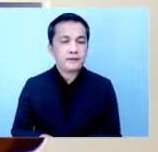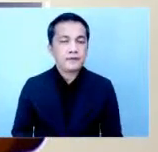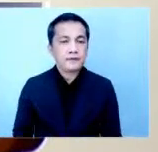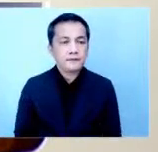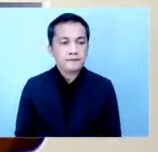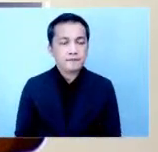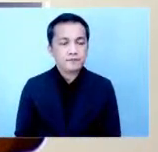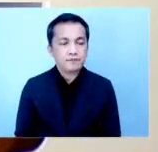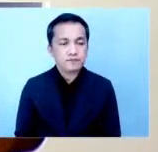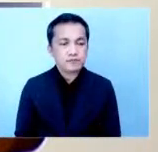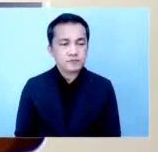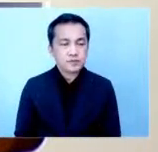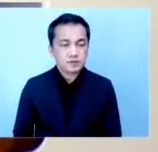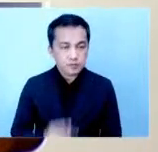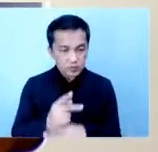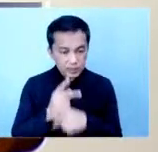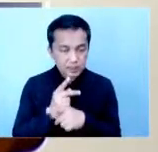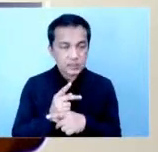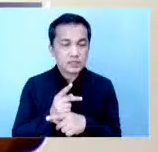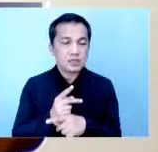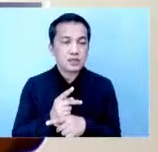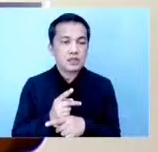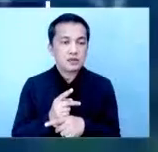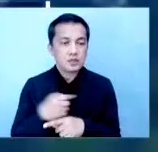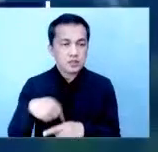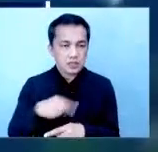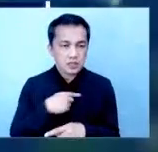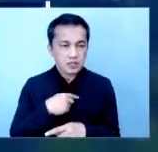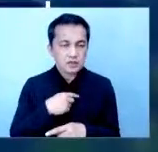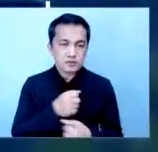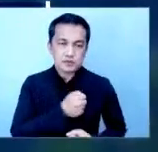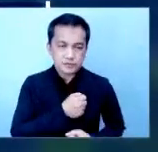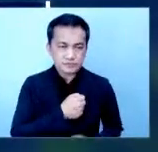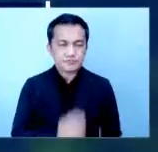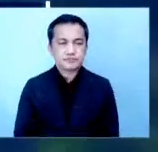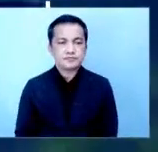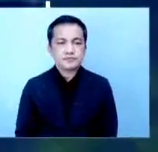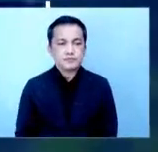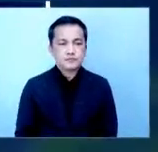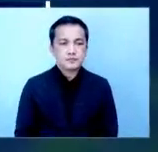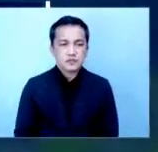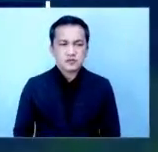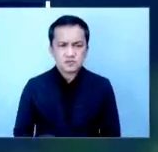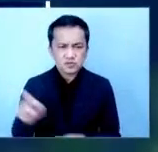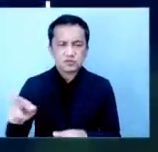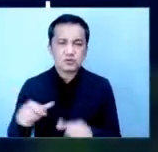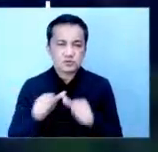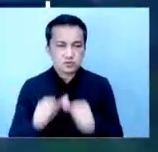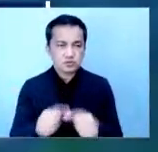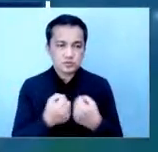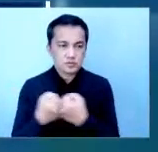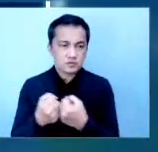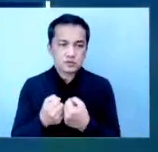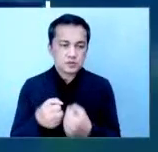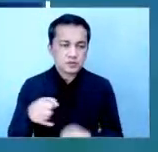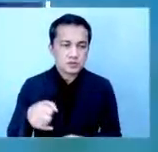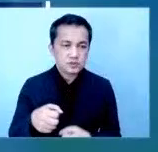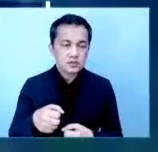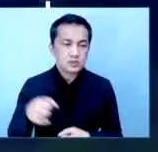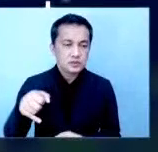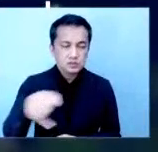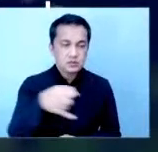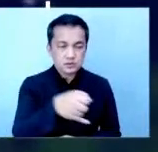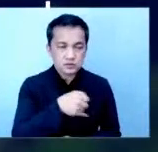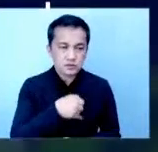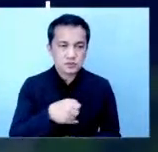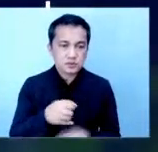that protects, no, our troops. Sa gitna ng patuloy na tensyon sa agawan ng teritoryo, naghahanda na